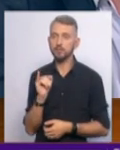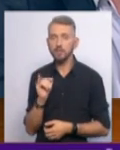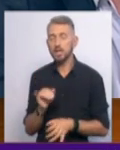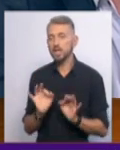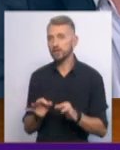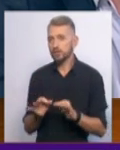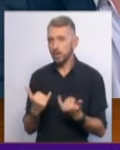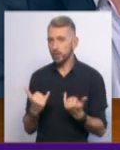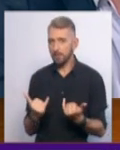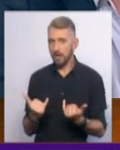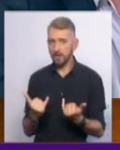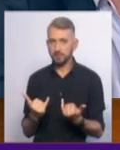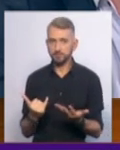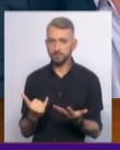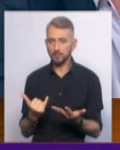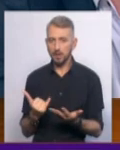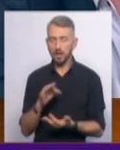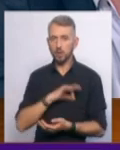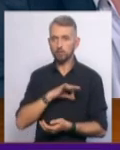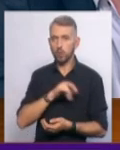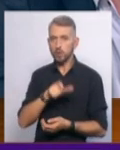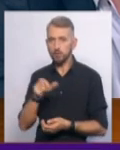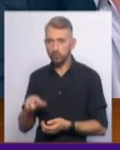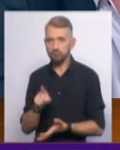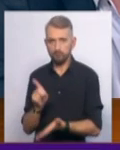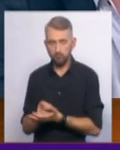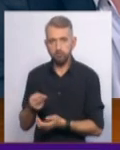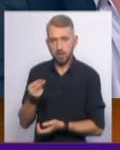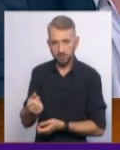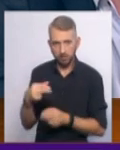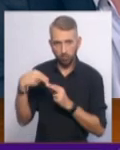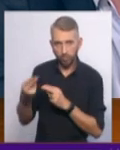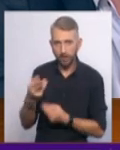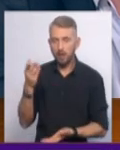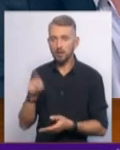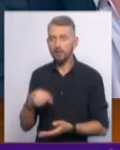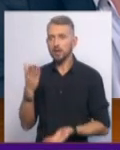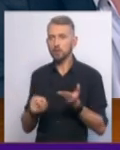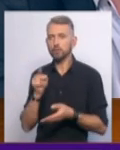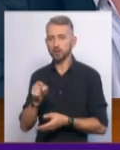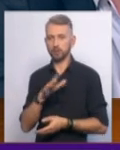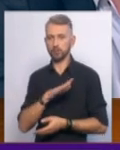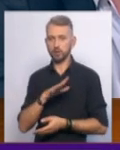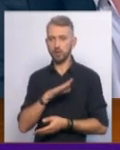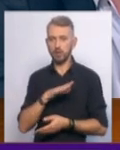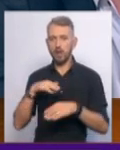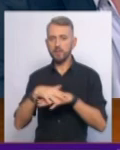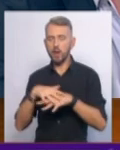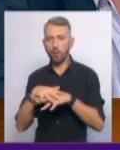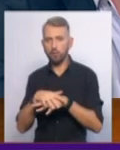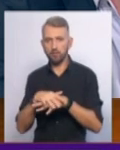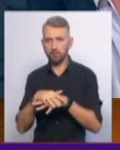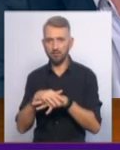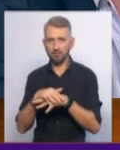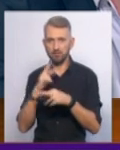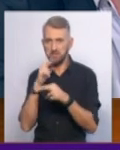звичайно, тепер споживачі матимуть сплатити ці борги, навіть якщо вони були нараховані не зовсім